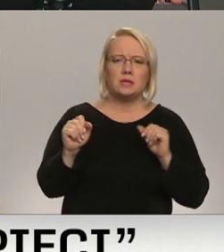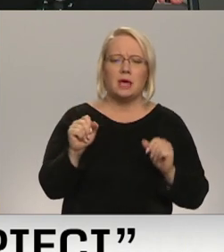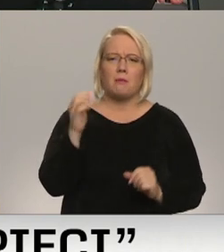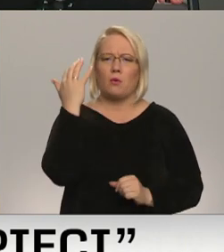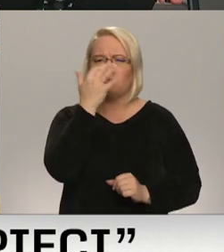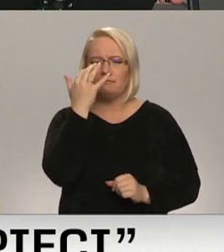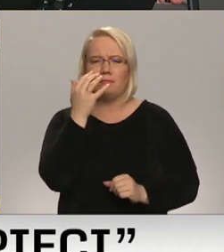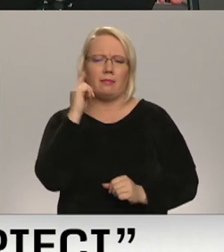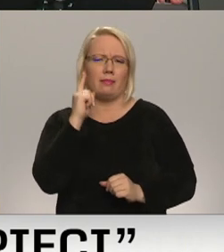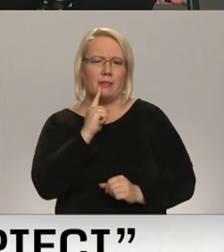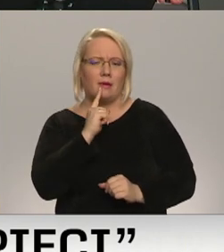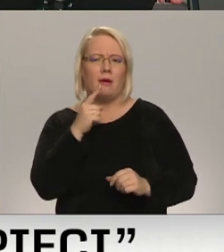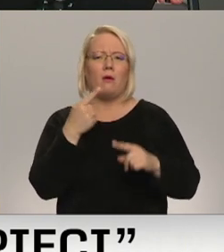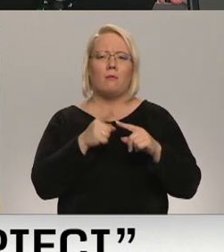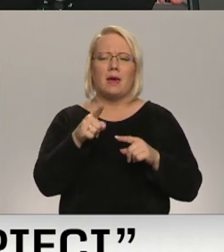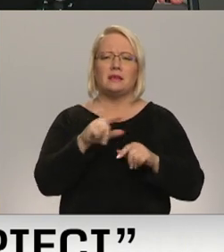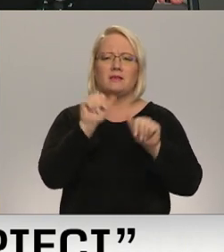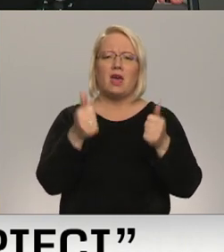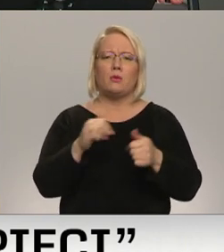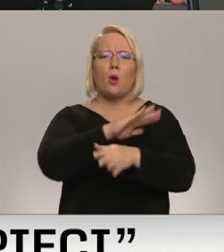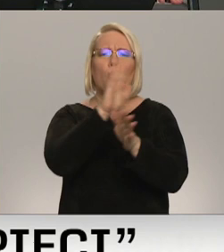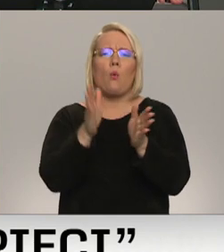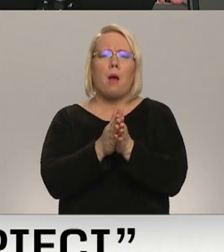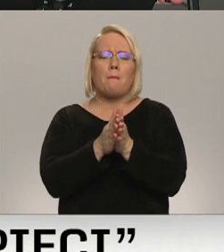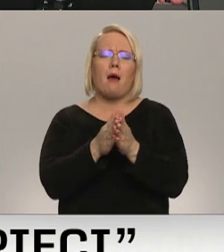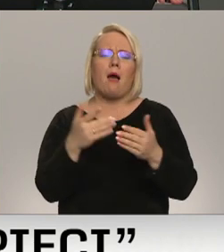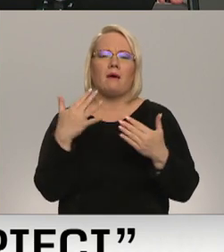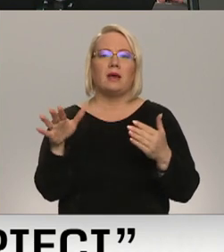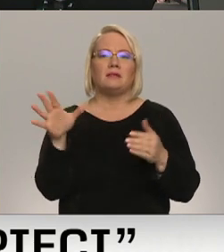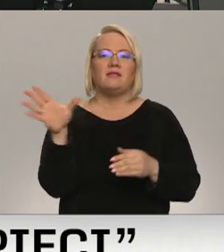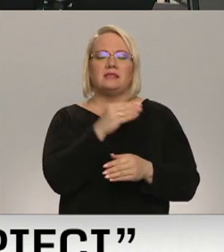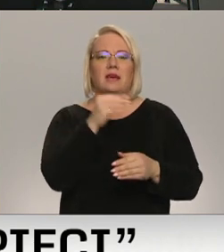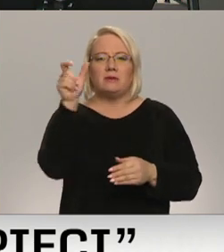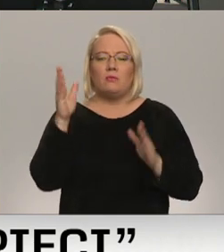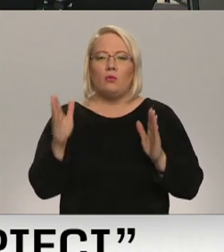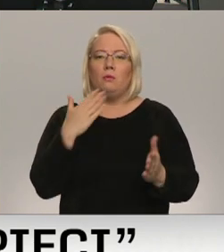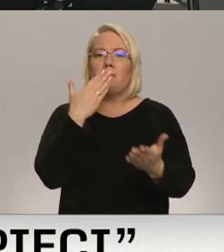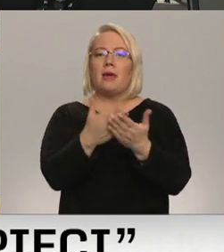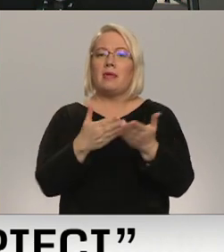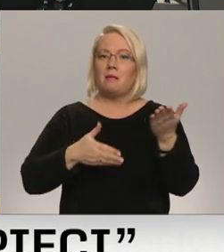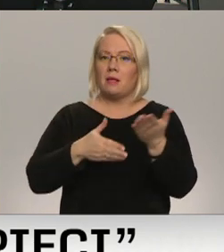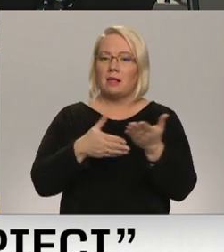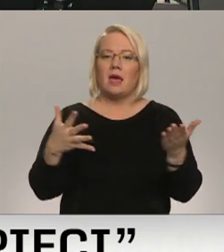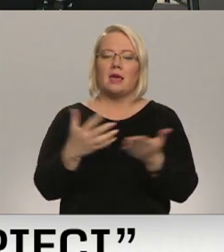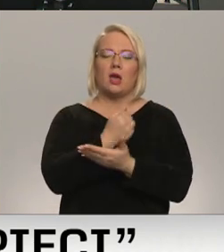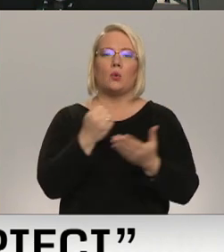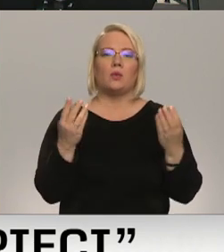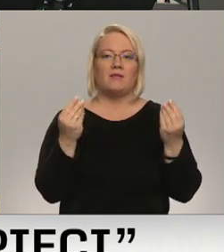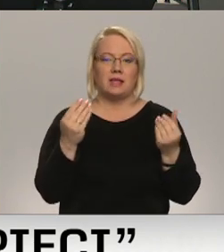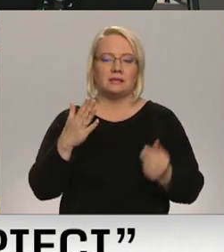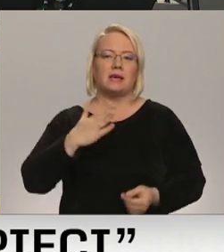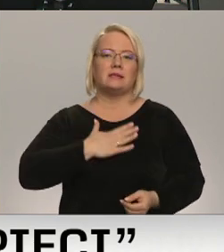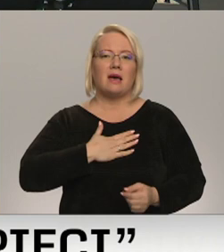traucējumiem, un mēs kopā veidojam tādu lielu maciņu, kur ikvienam cilvēkam būs iespēja pieteikt palīdzību, lai iegūtu finansējumu